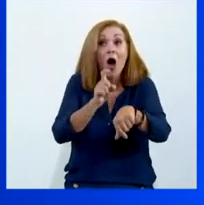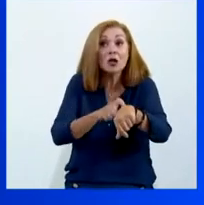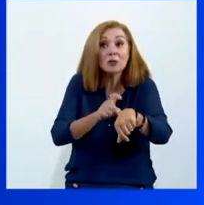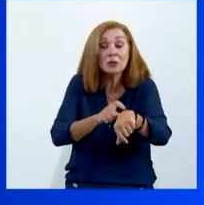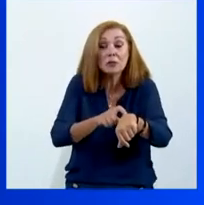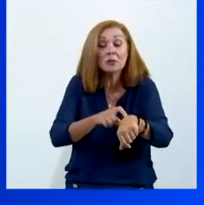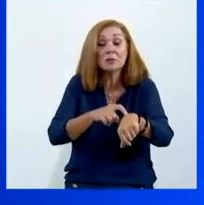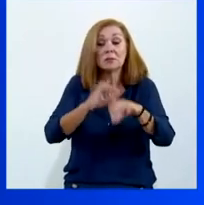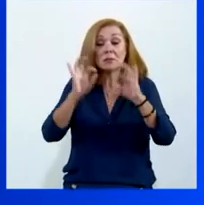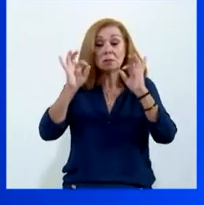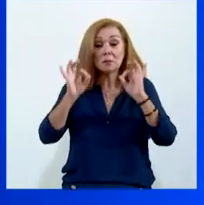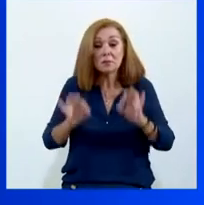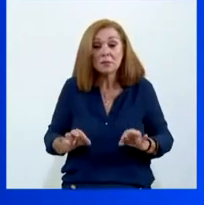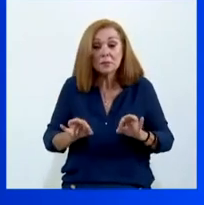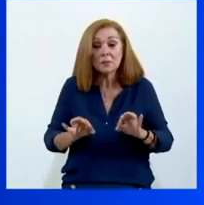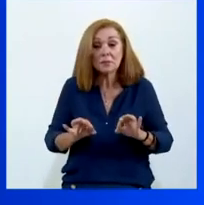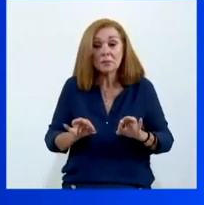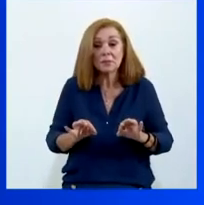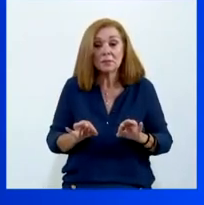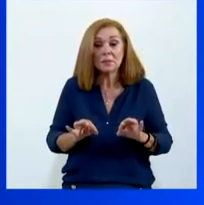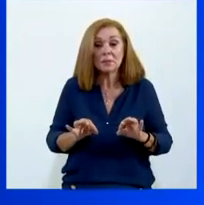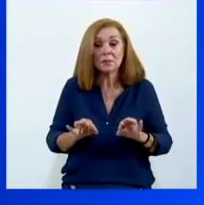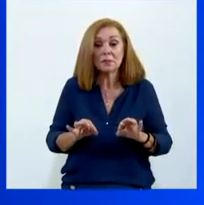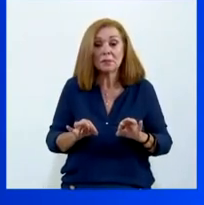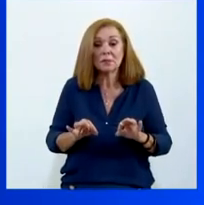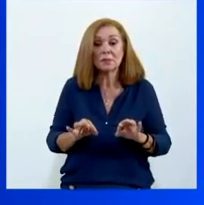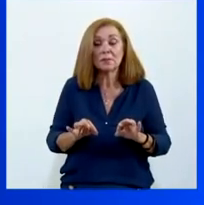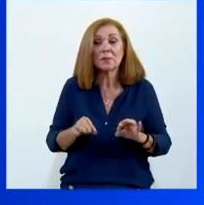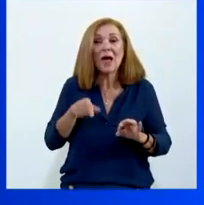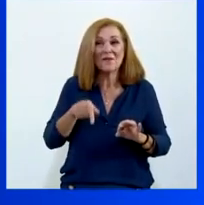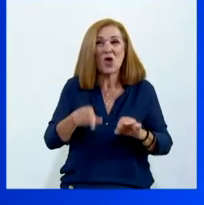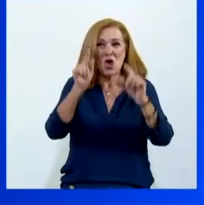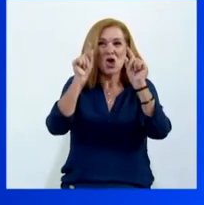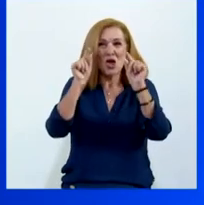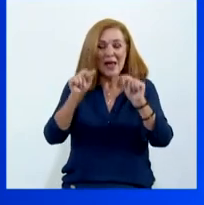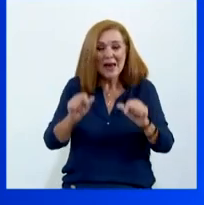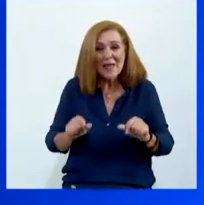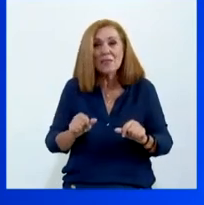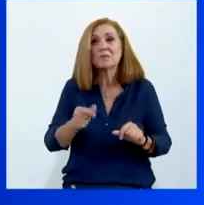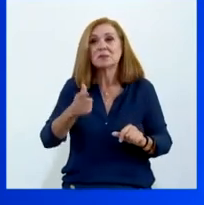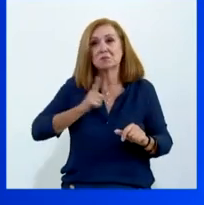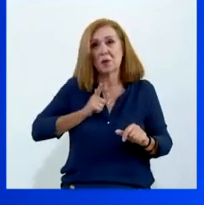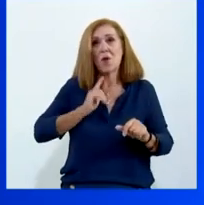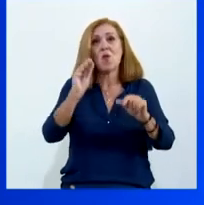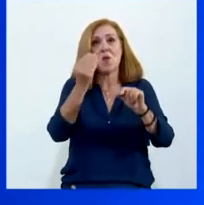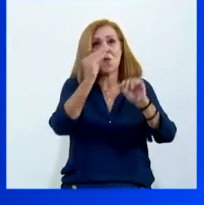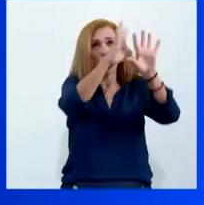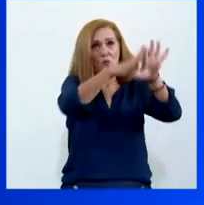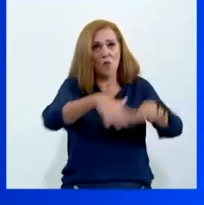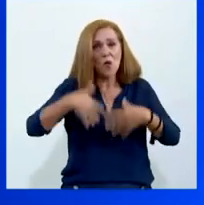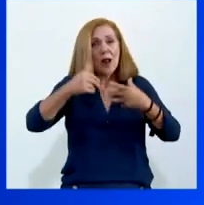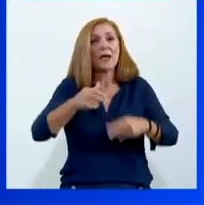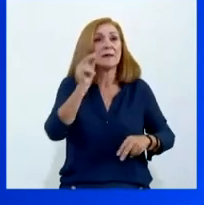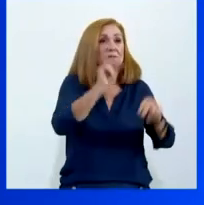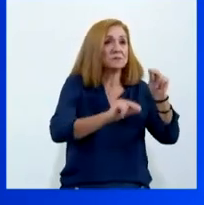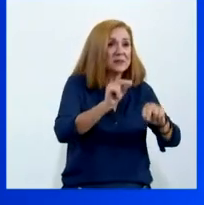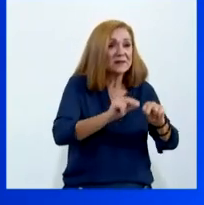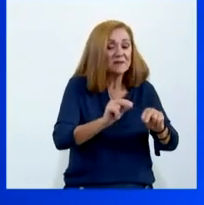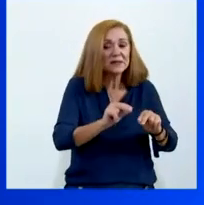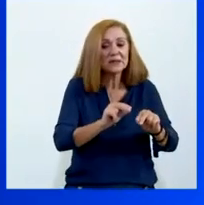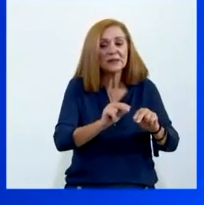επιλέξουμε να φέρουμε την σχετική ρύθμιση προς ψήφιση στο Κοινοβούλιο,